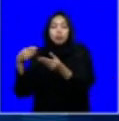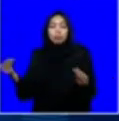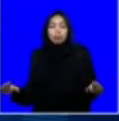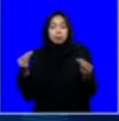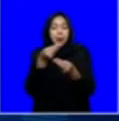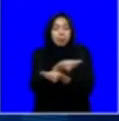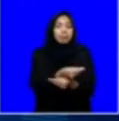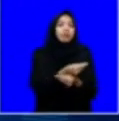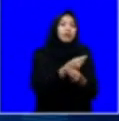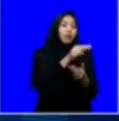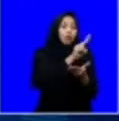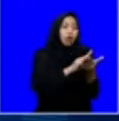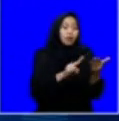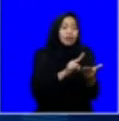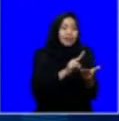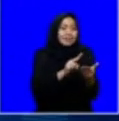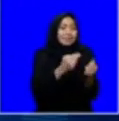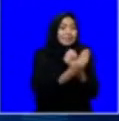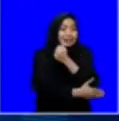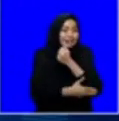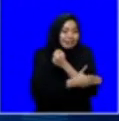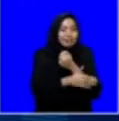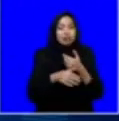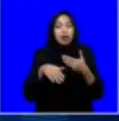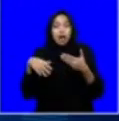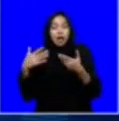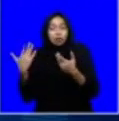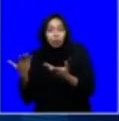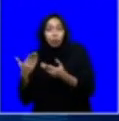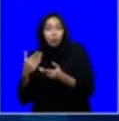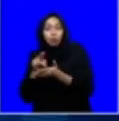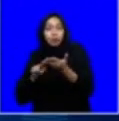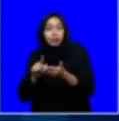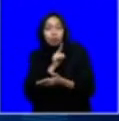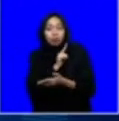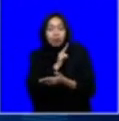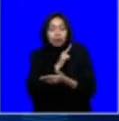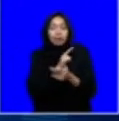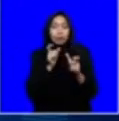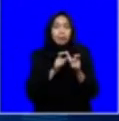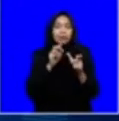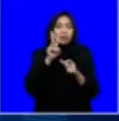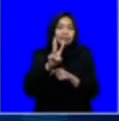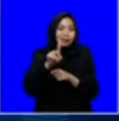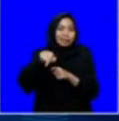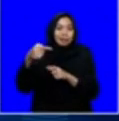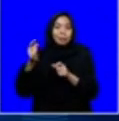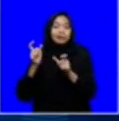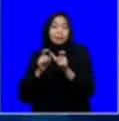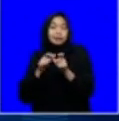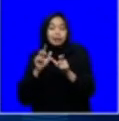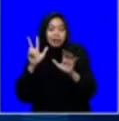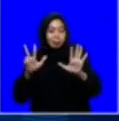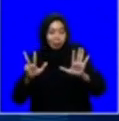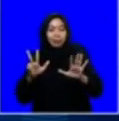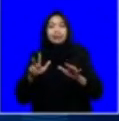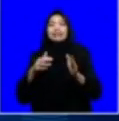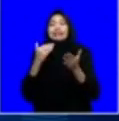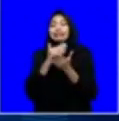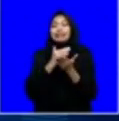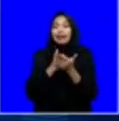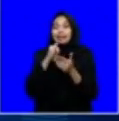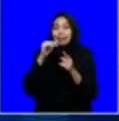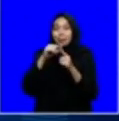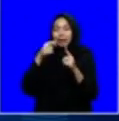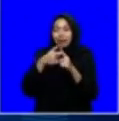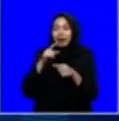PTN maupun PTS, ya, dan harus semester 3 sampai 8, dan ada minimal UPK-nya, karena kita